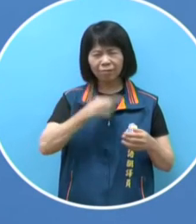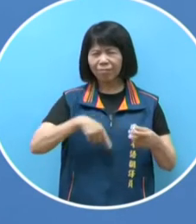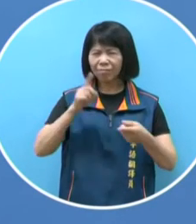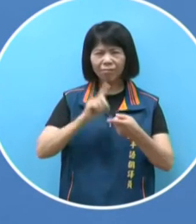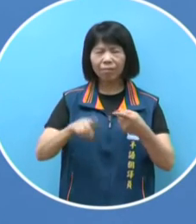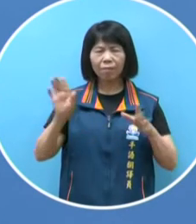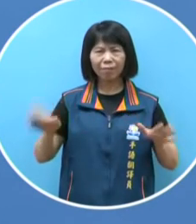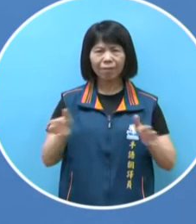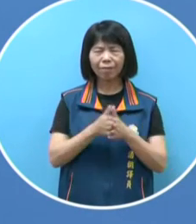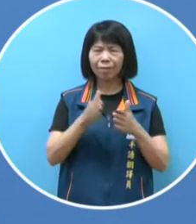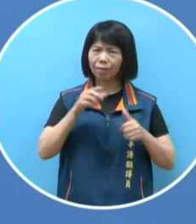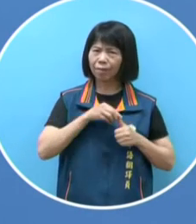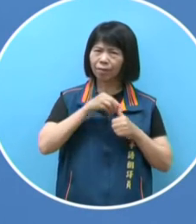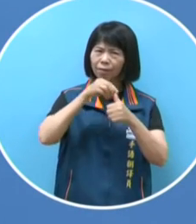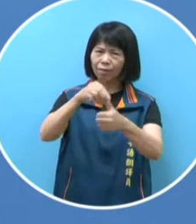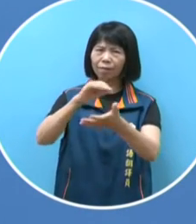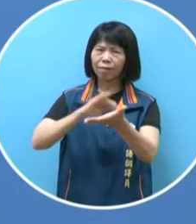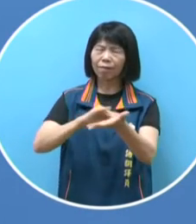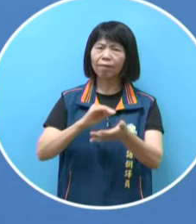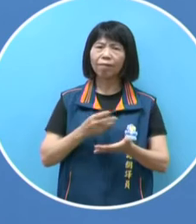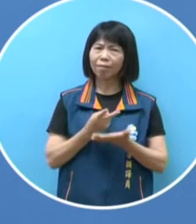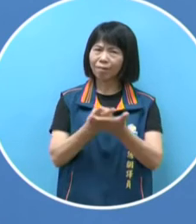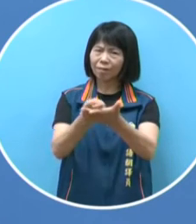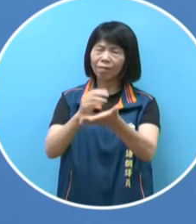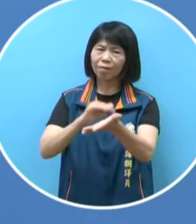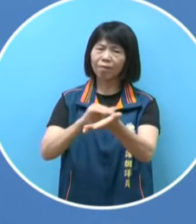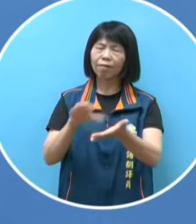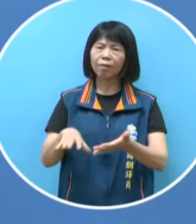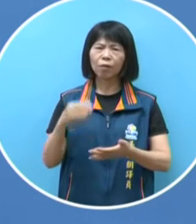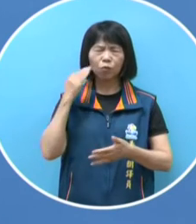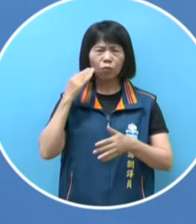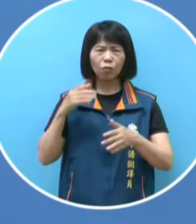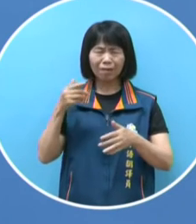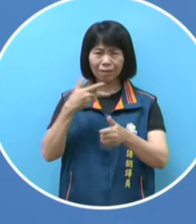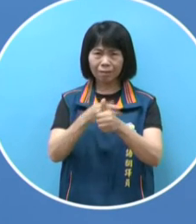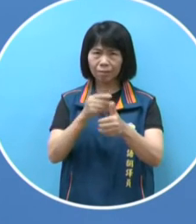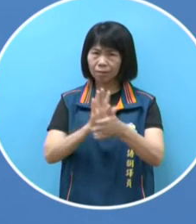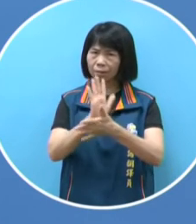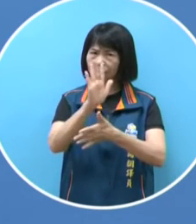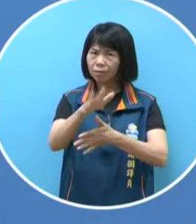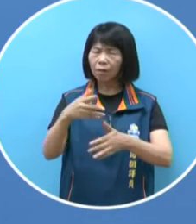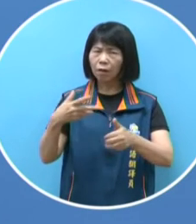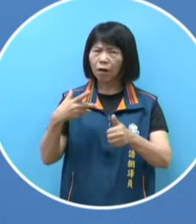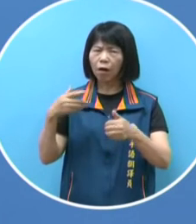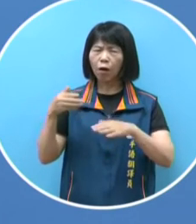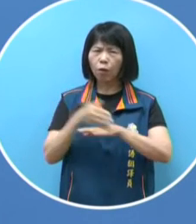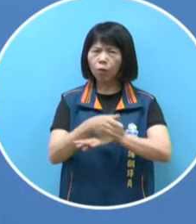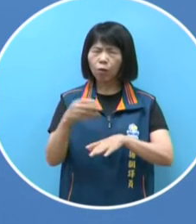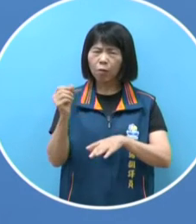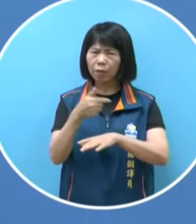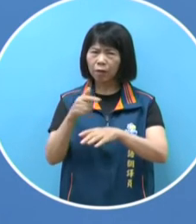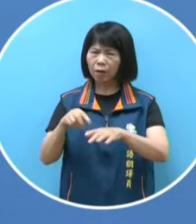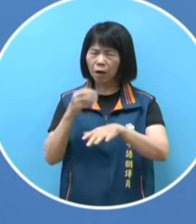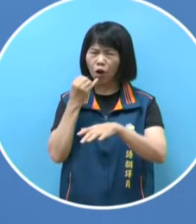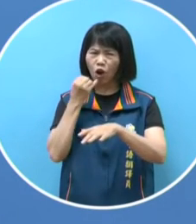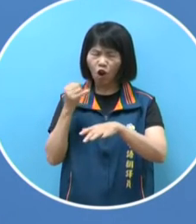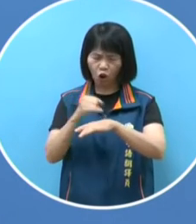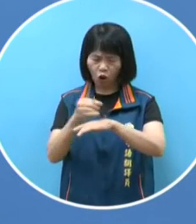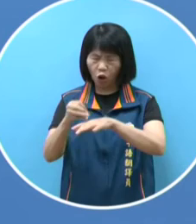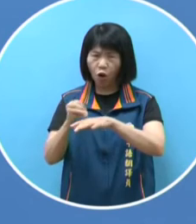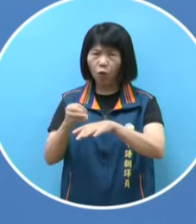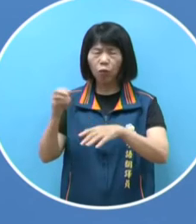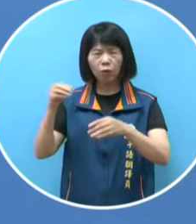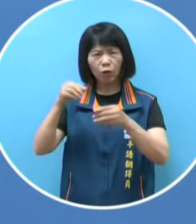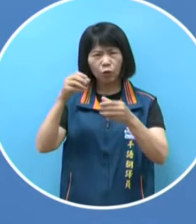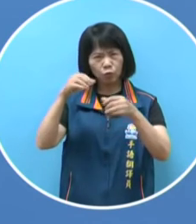刻送医哈。那也就是说，当你打完针之后有过敏的现象，好，就是你可能有出疹子，或是有血栓的产